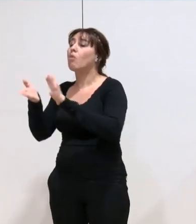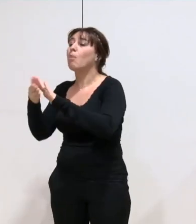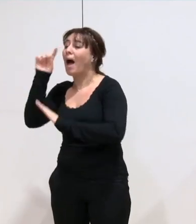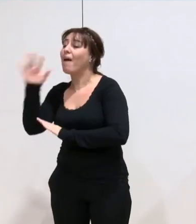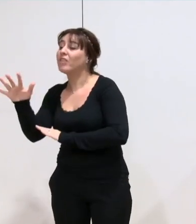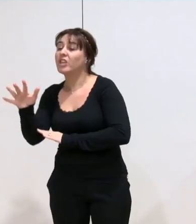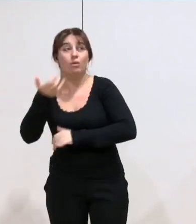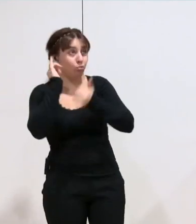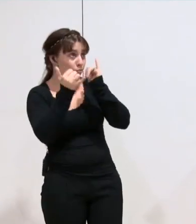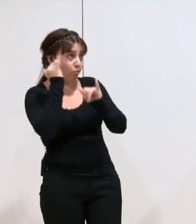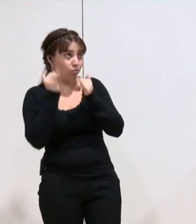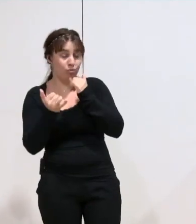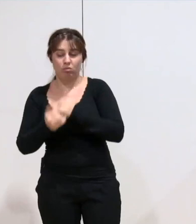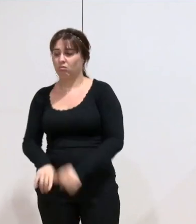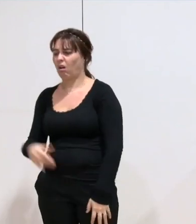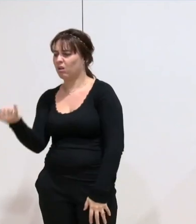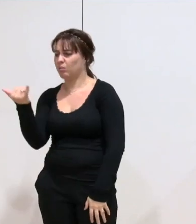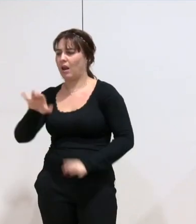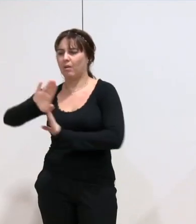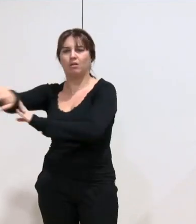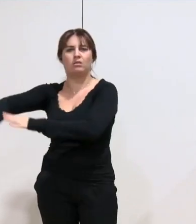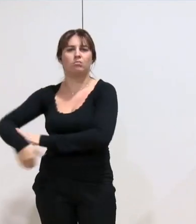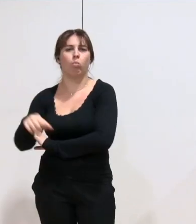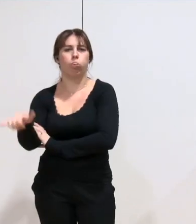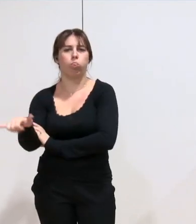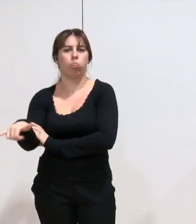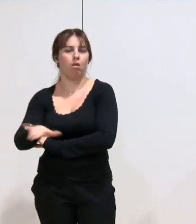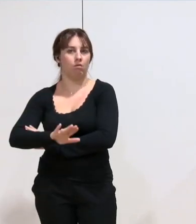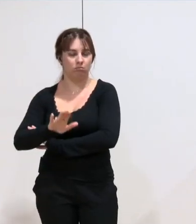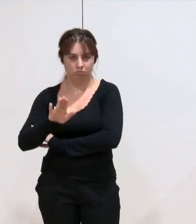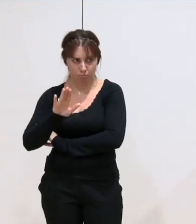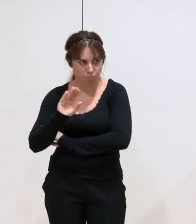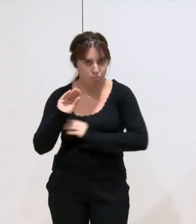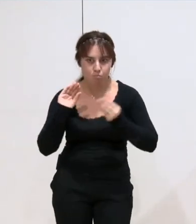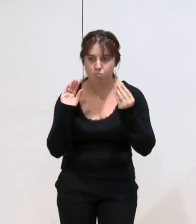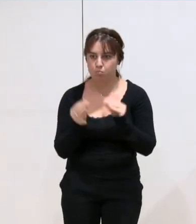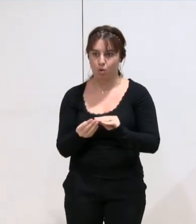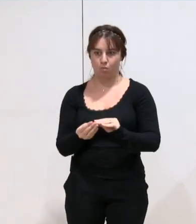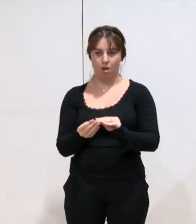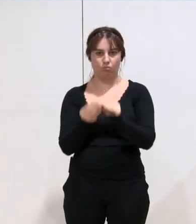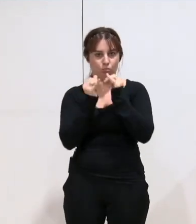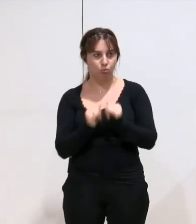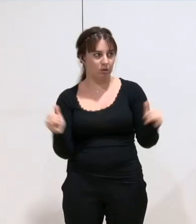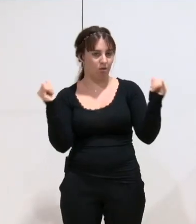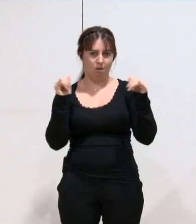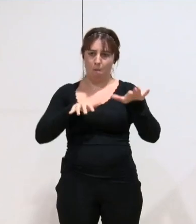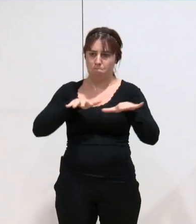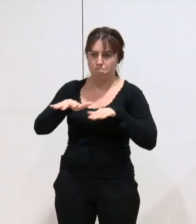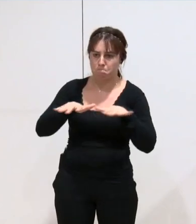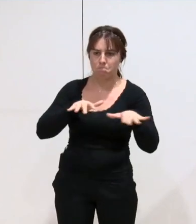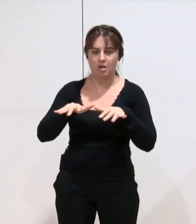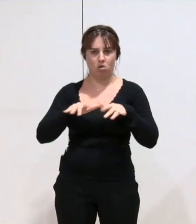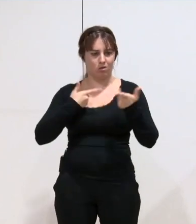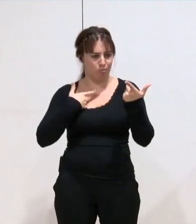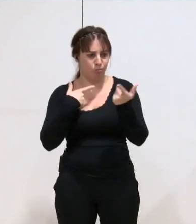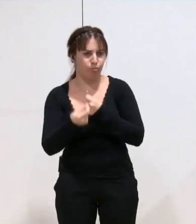dit qu'il y a circulé, il n'y a rien à voir, on ne veut pas entendre votre avis. Donc il y a un vrai problème de méthode qui donne